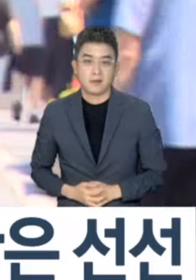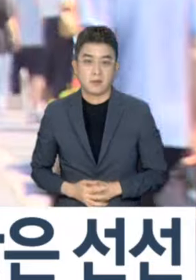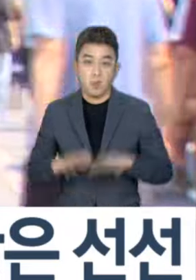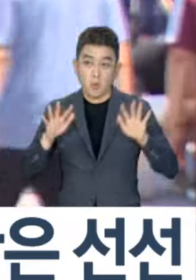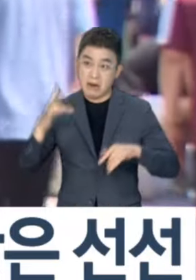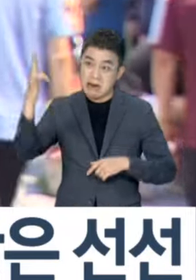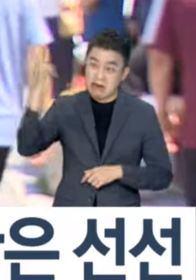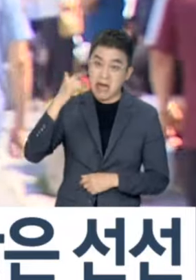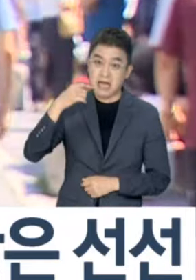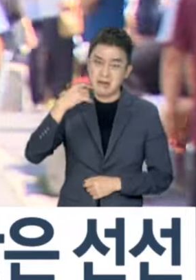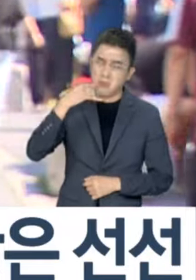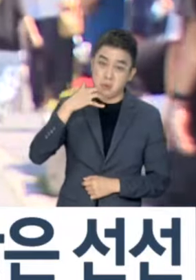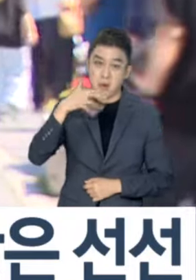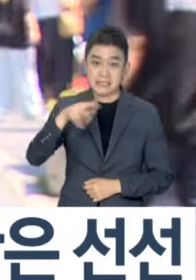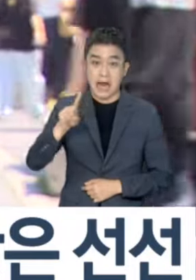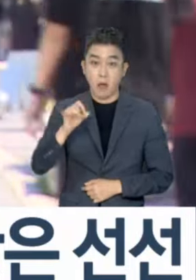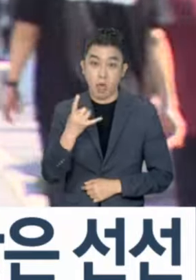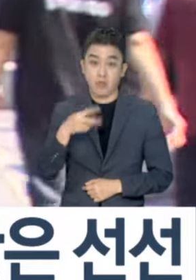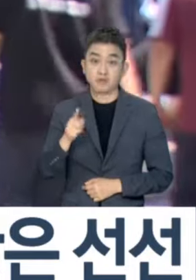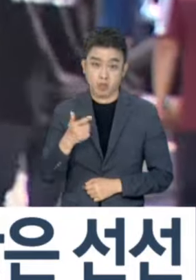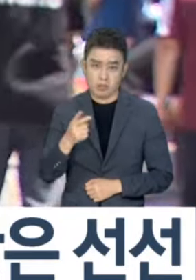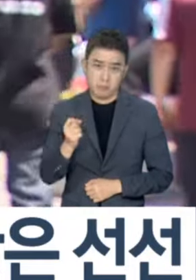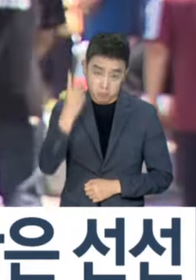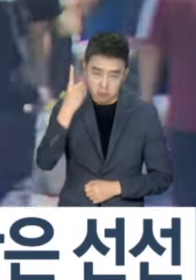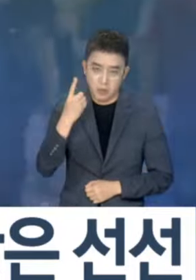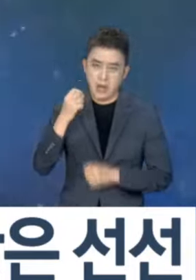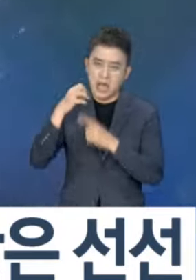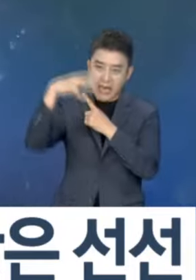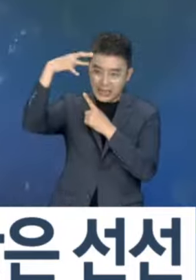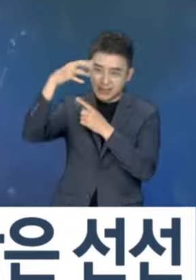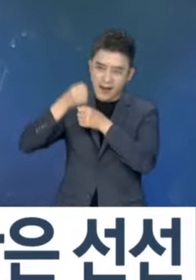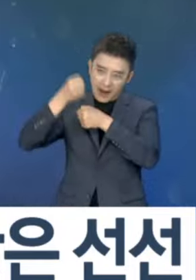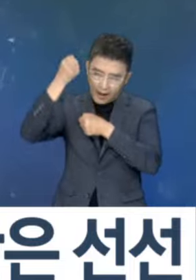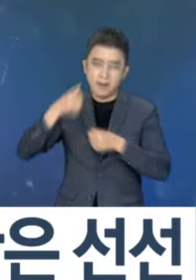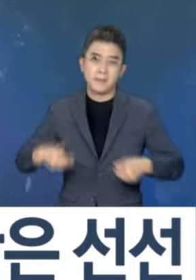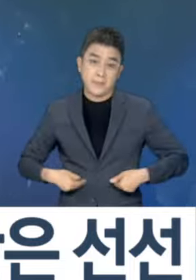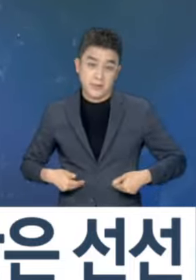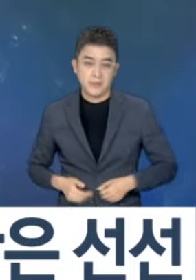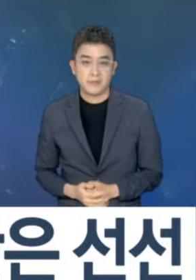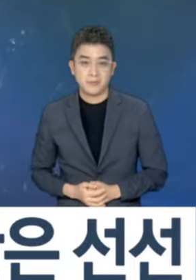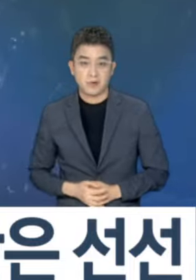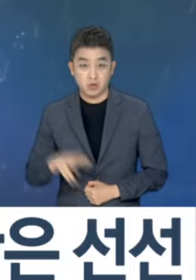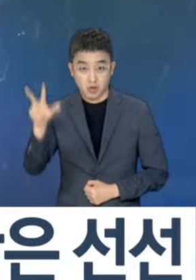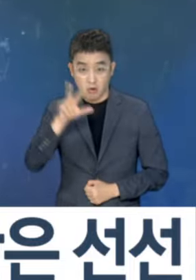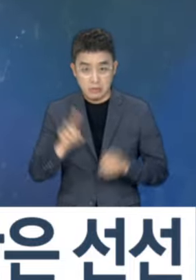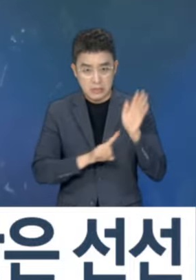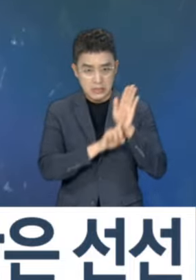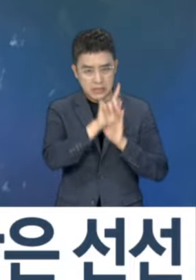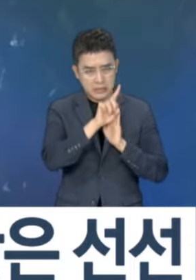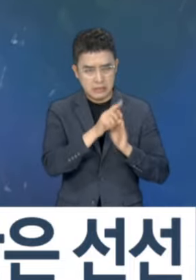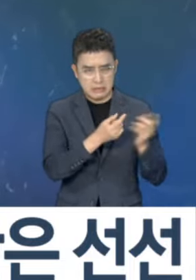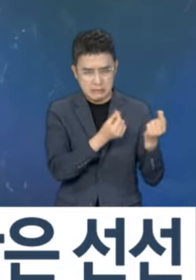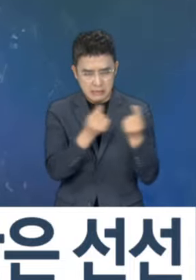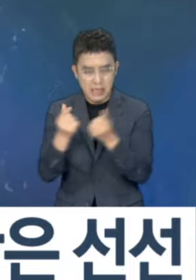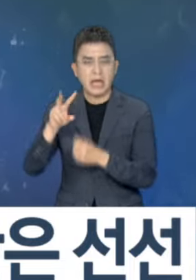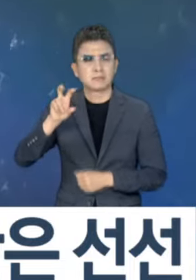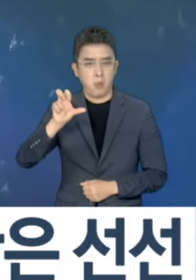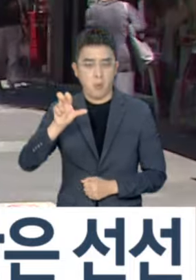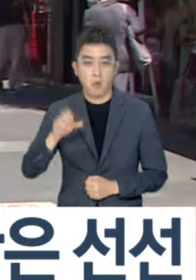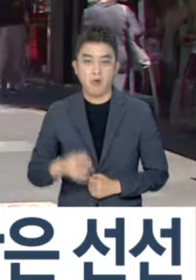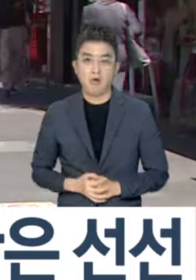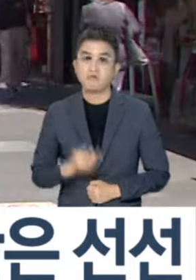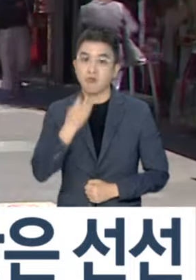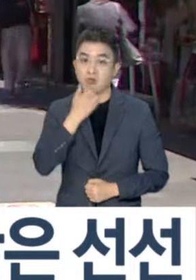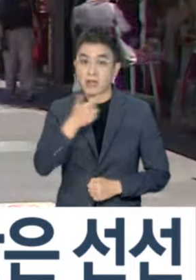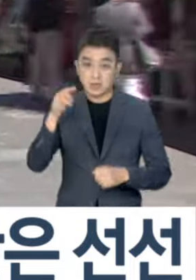자외선도 강해서 모자나 양산으로 햇볕을 가려주시는 게 좋겠습니다. 오늘 전국의 낮 기온이 25도를 웃돌겠습니다.